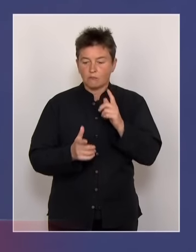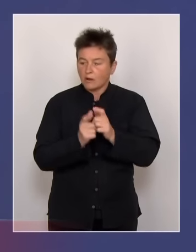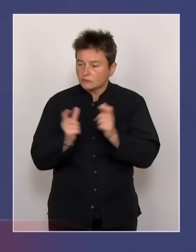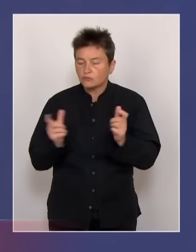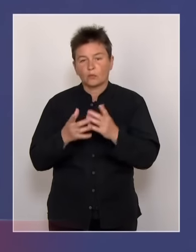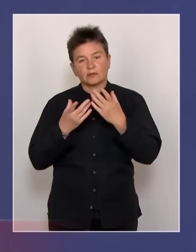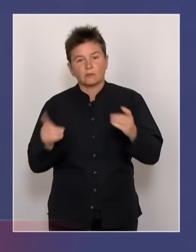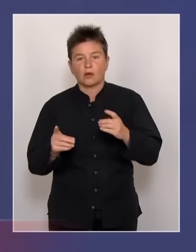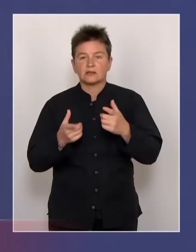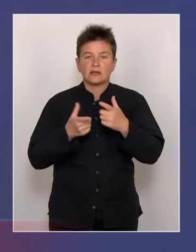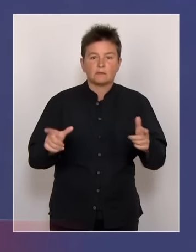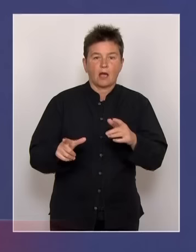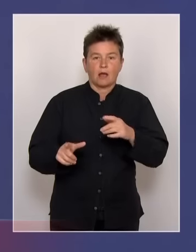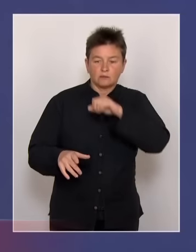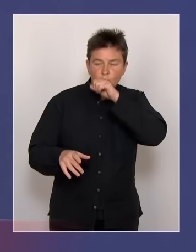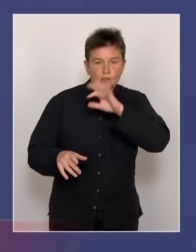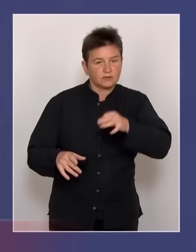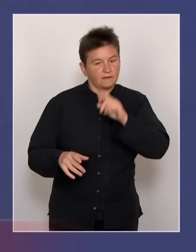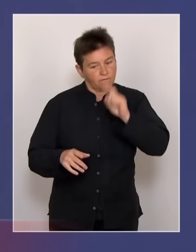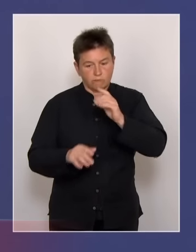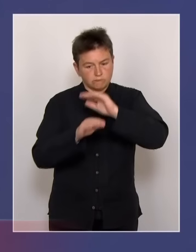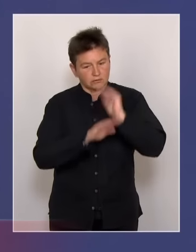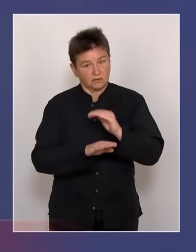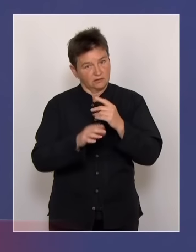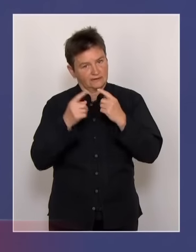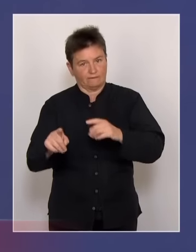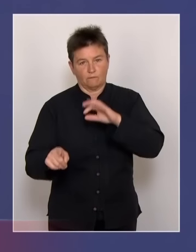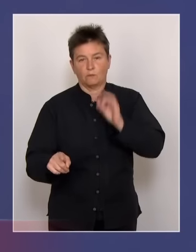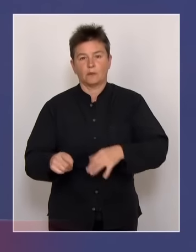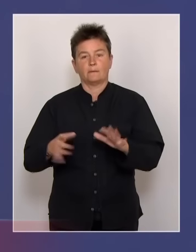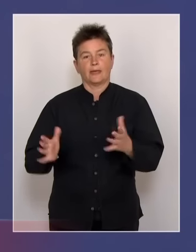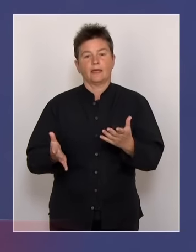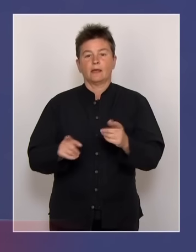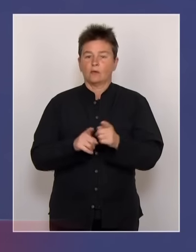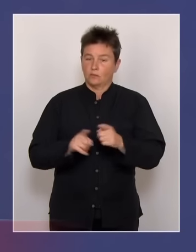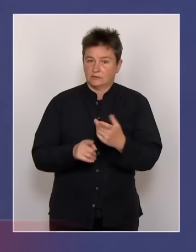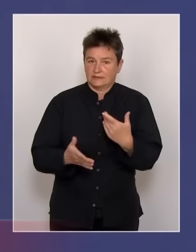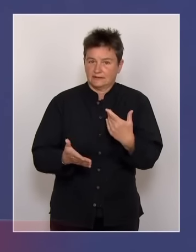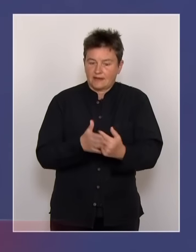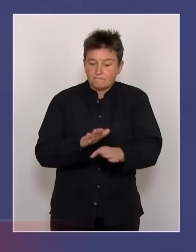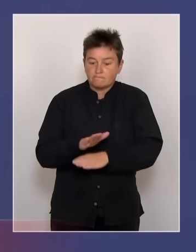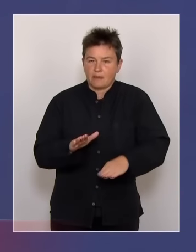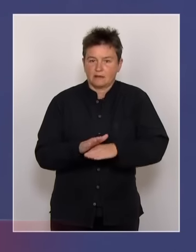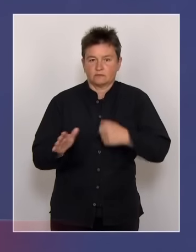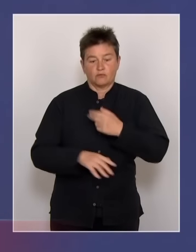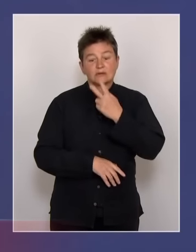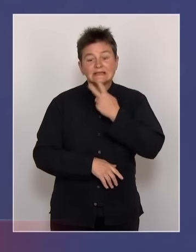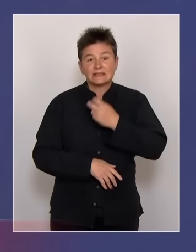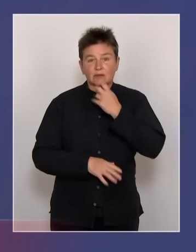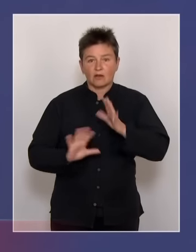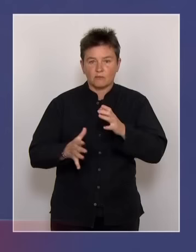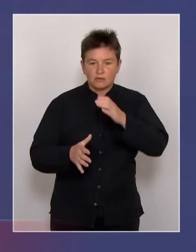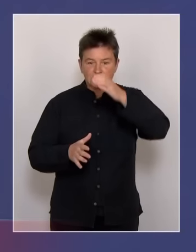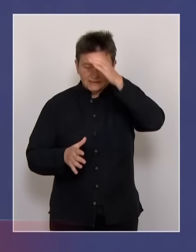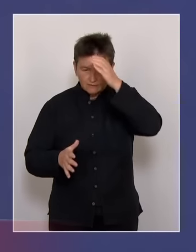démocratie libérale à laquelle nous tenons que nous devons défendre et renforcer c'est la forge des citoyens par le savoir la